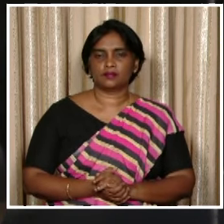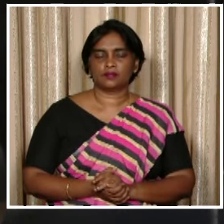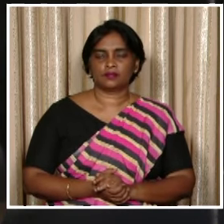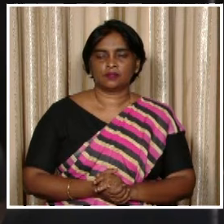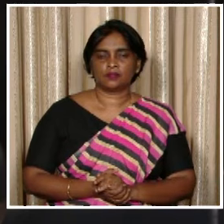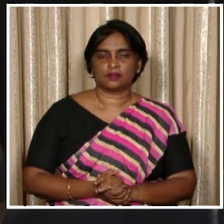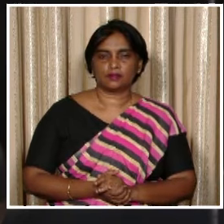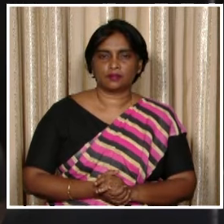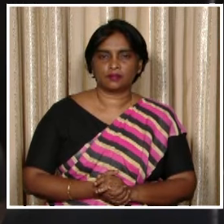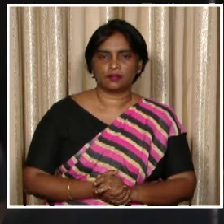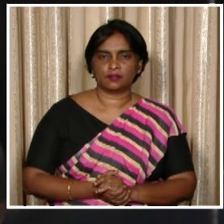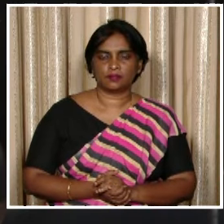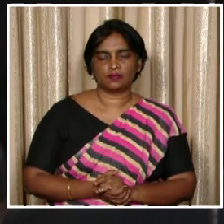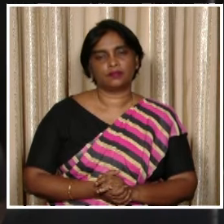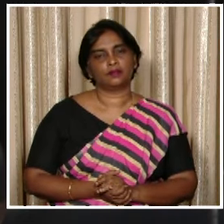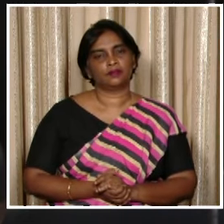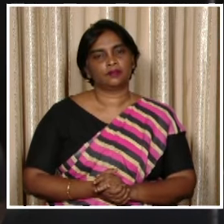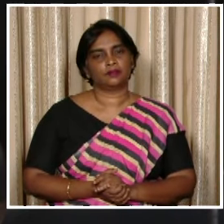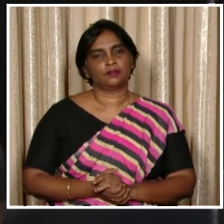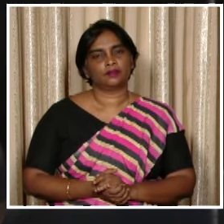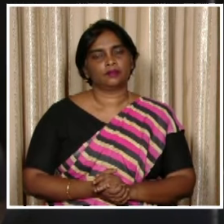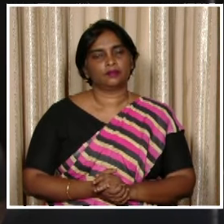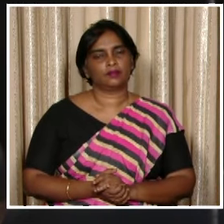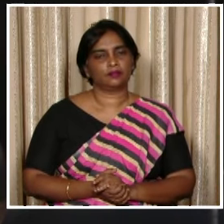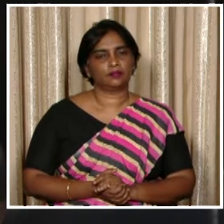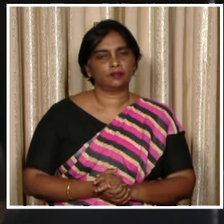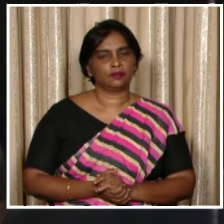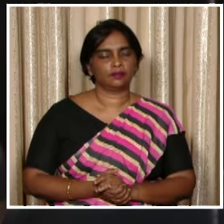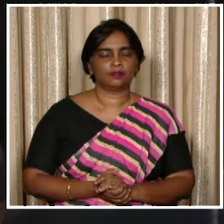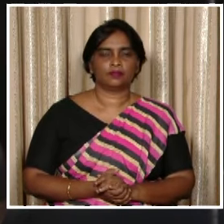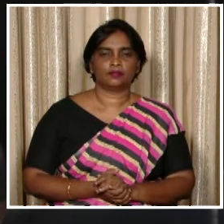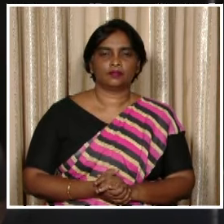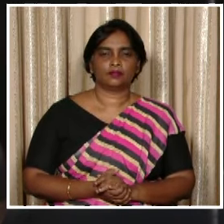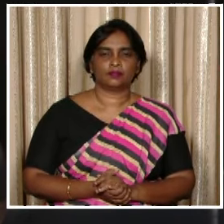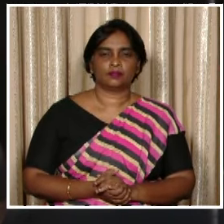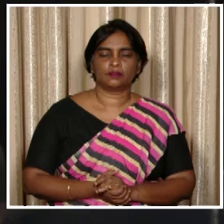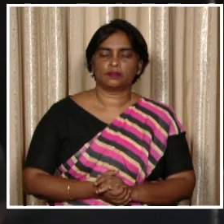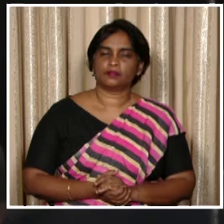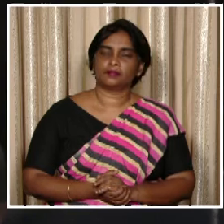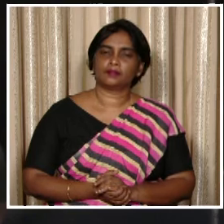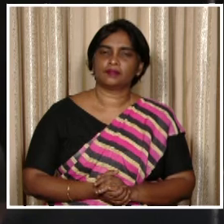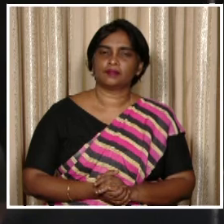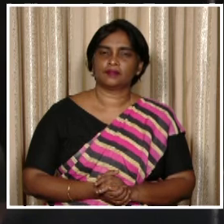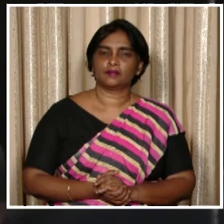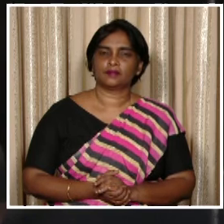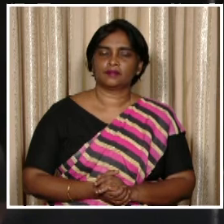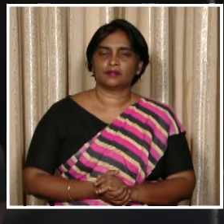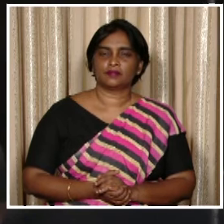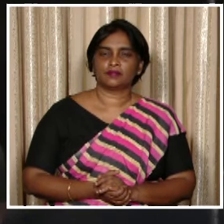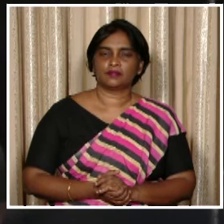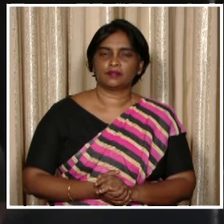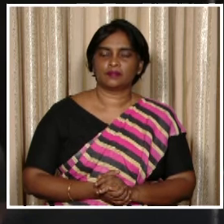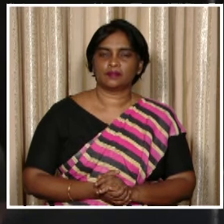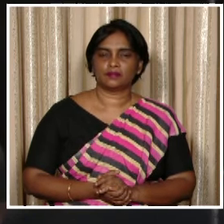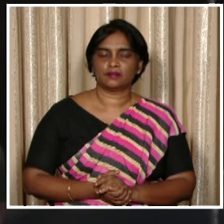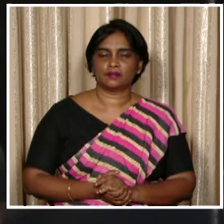ජීවත්වනගේ තමන්ට අයිති ජීවත්වෙනගේ. තමන් ජීවත්වෙනගේ කියන්නේ ඕන ඔකියුපයිඩ් හවුස් කියන එක.